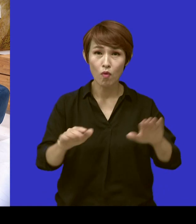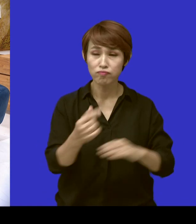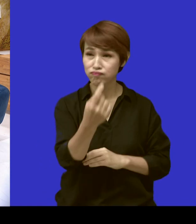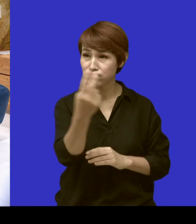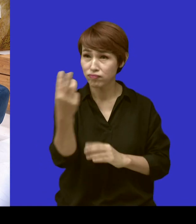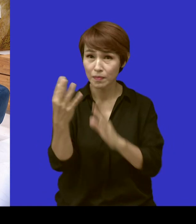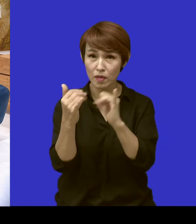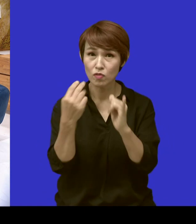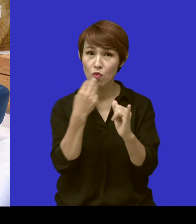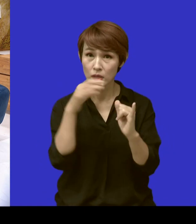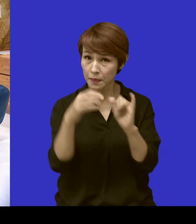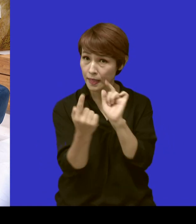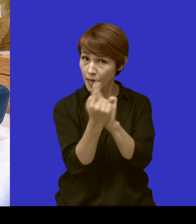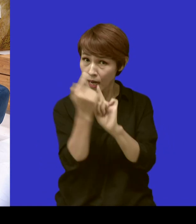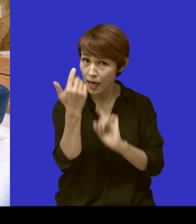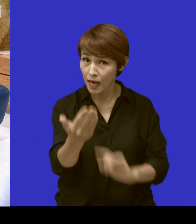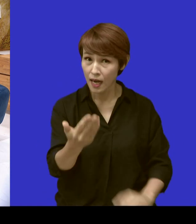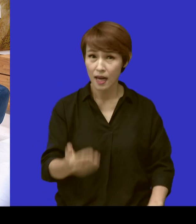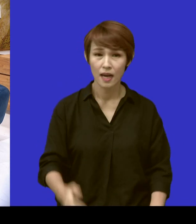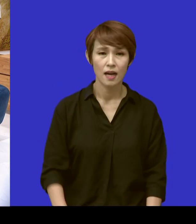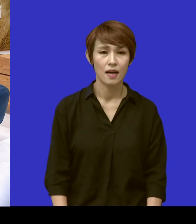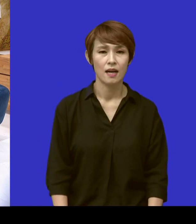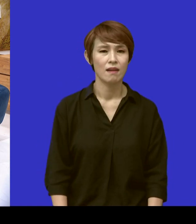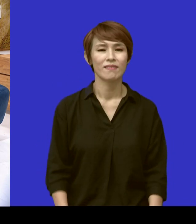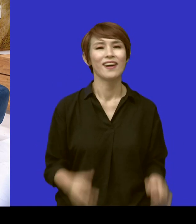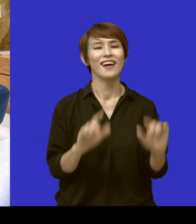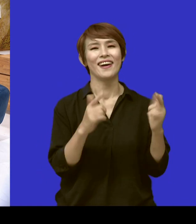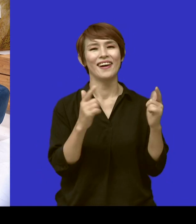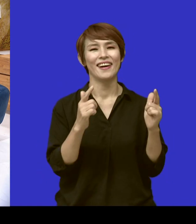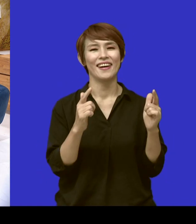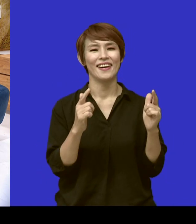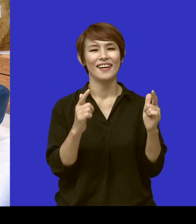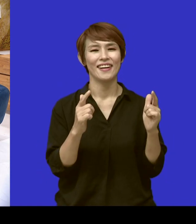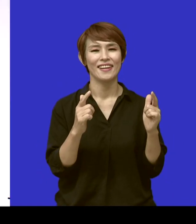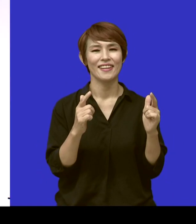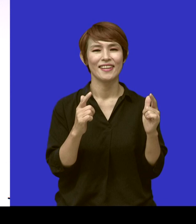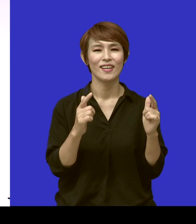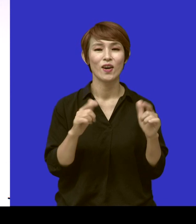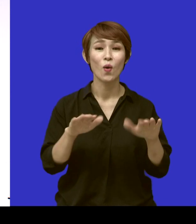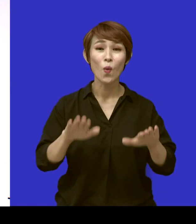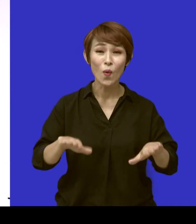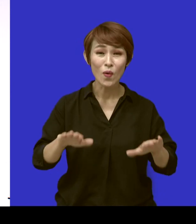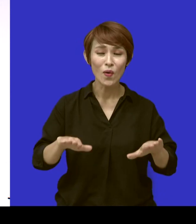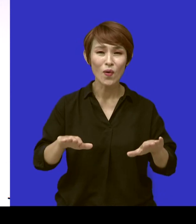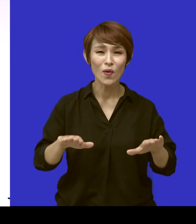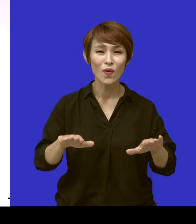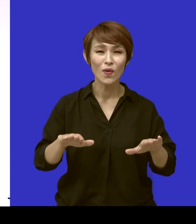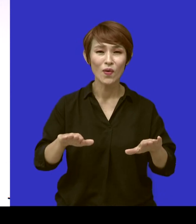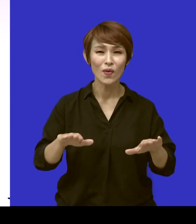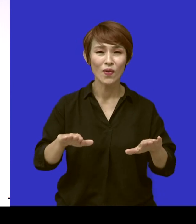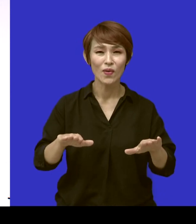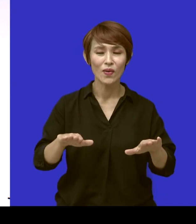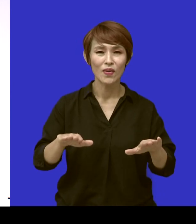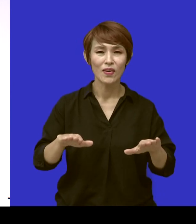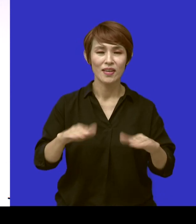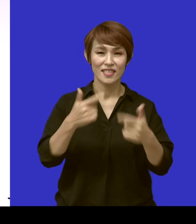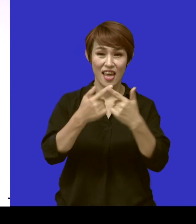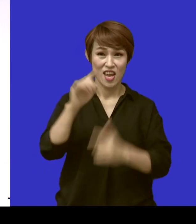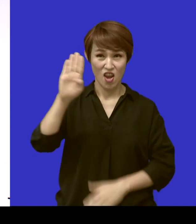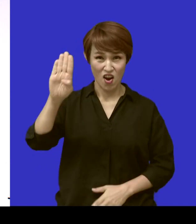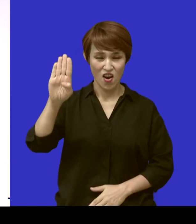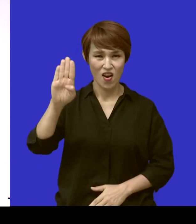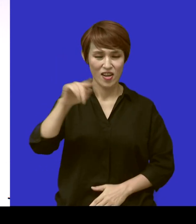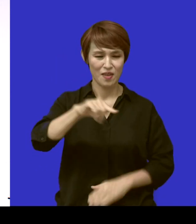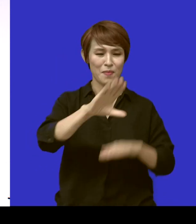그러면 서울에서 만나서 같이 오신 거예요? 아니요. 예. 부산에서 같이 오셨는데. 오늘 사실은 예. 태경 씨가 이제